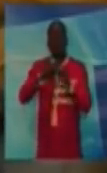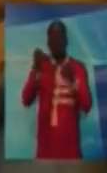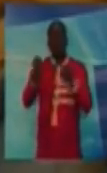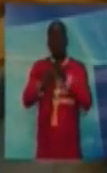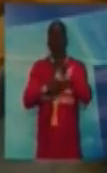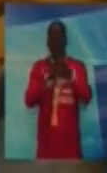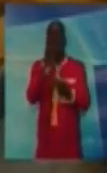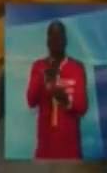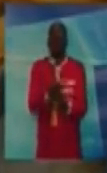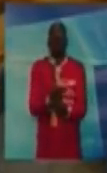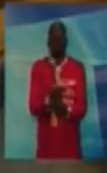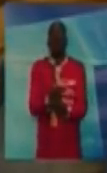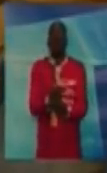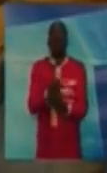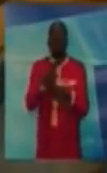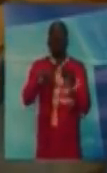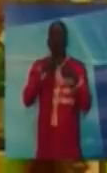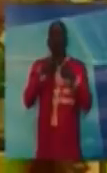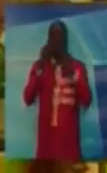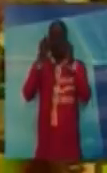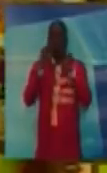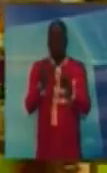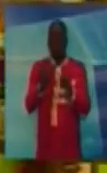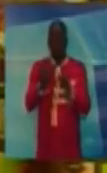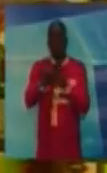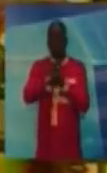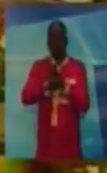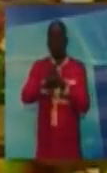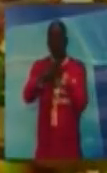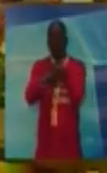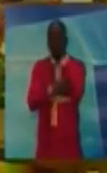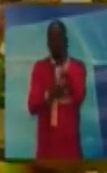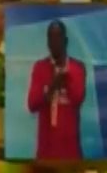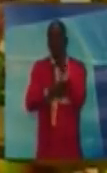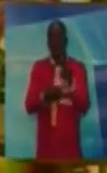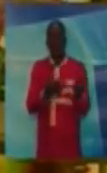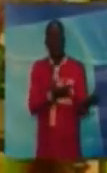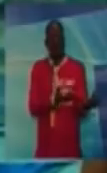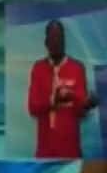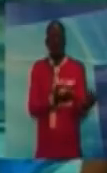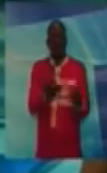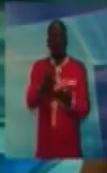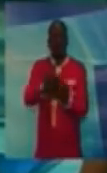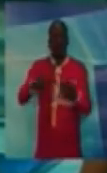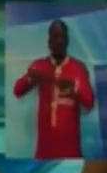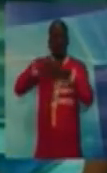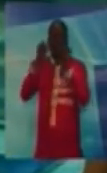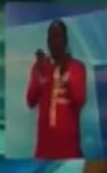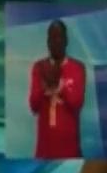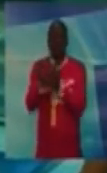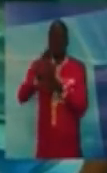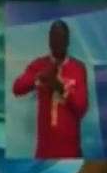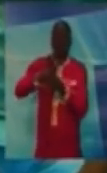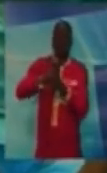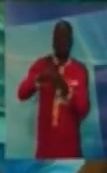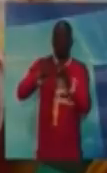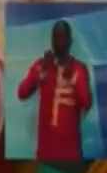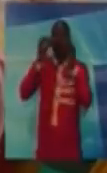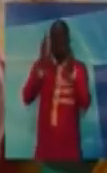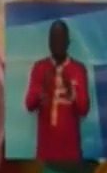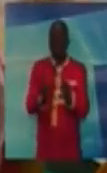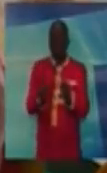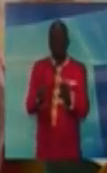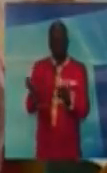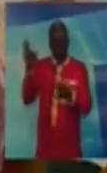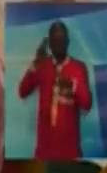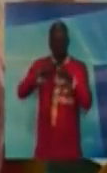nationaux. Quant aux institutions sous-régionales, il est attendu d'elles qu'elles équipent et forment les journalistes, en plus